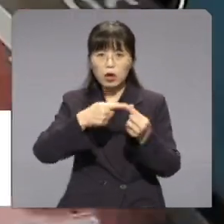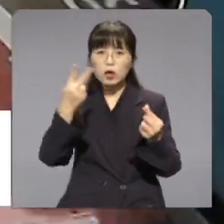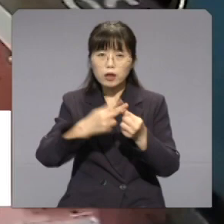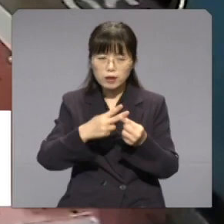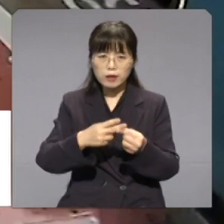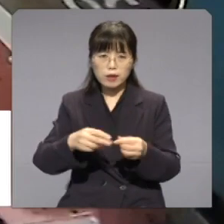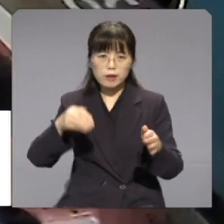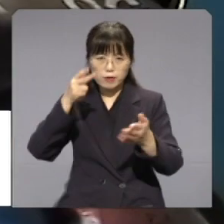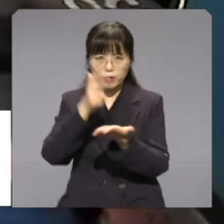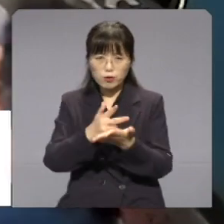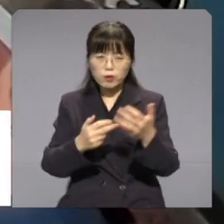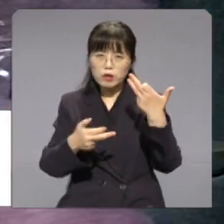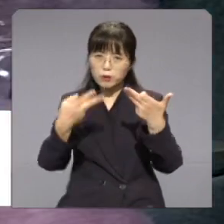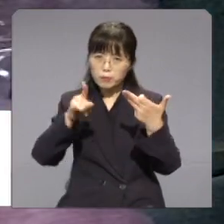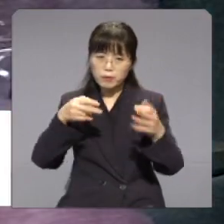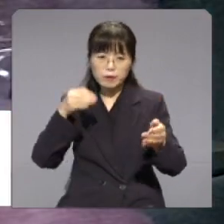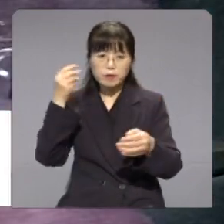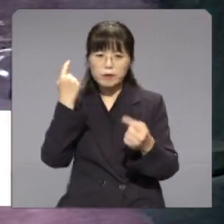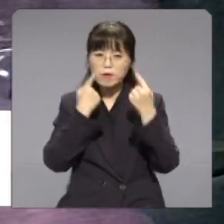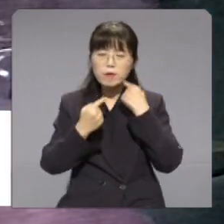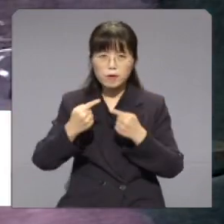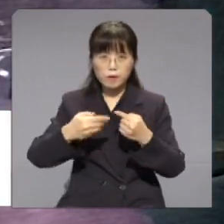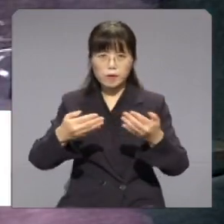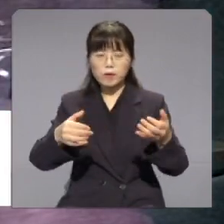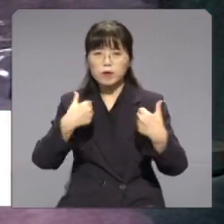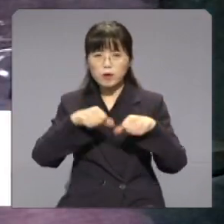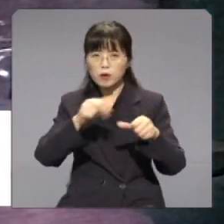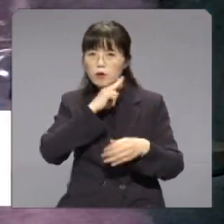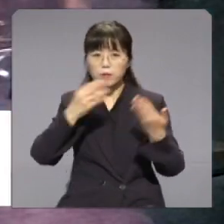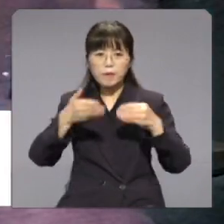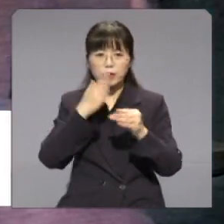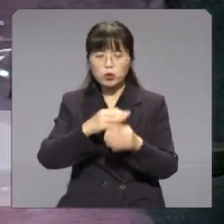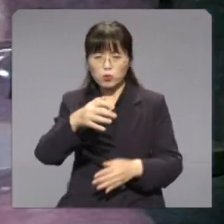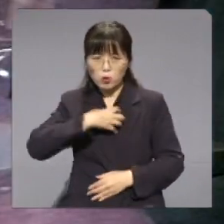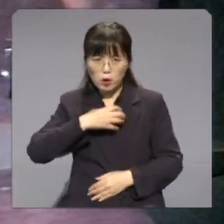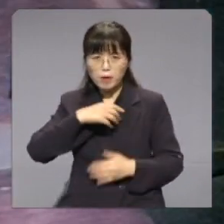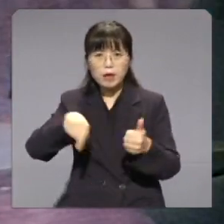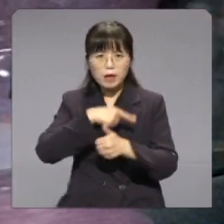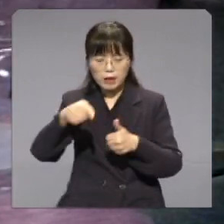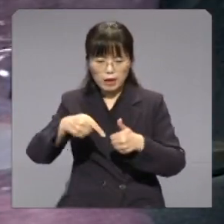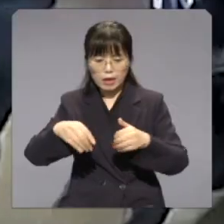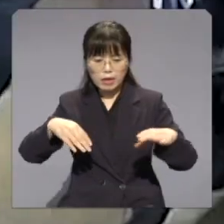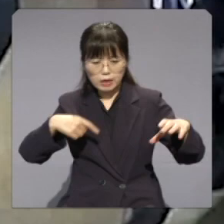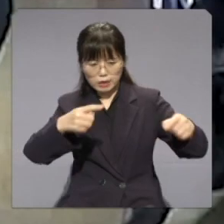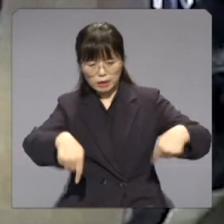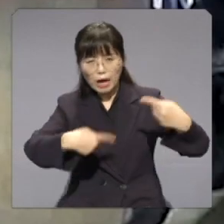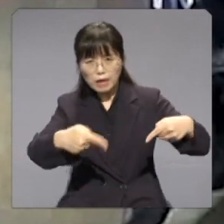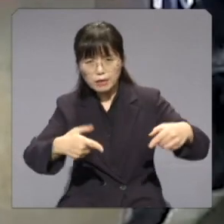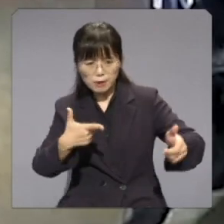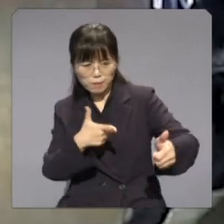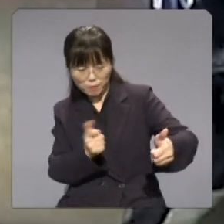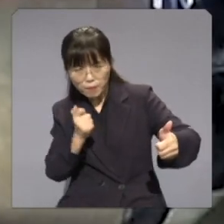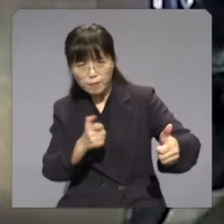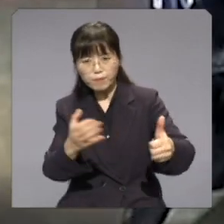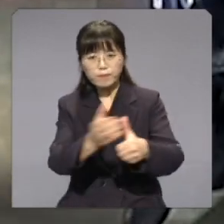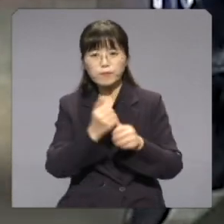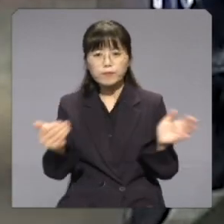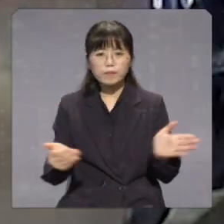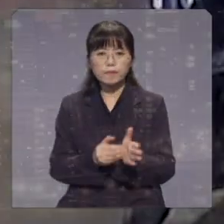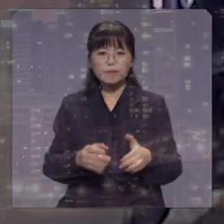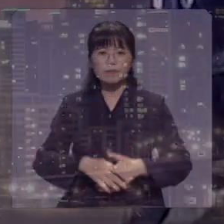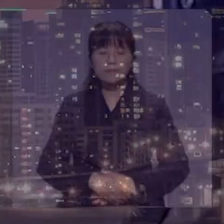17대를 파손한 혐의를 받습니다 경찰은 위험한 상황이라 판단해 a씨 차량 타이어의 실탄을 발사해